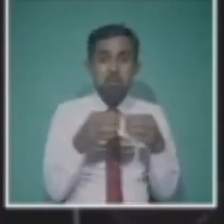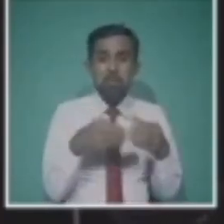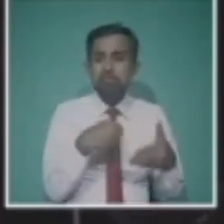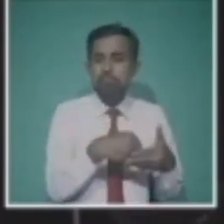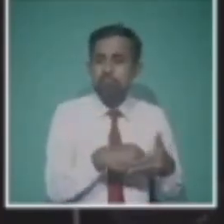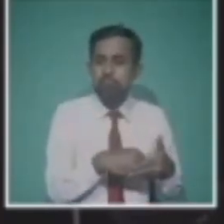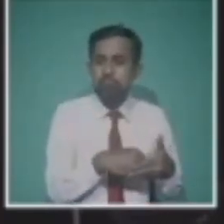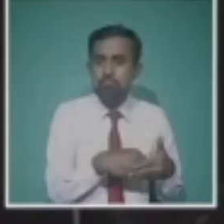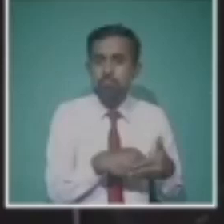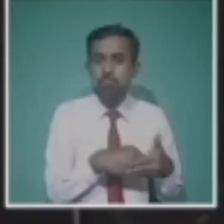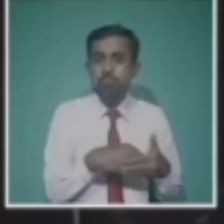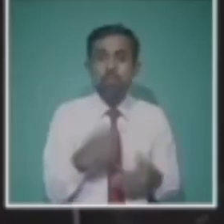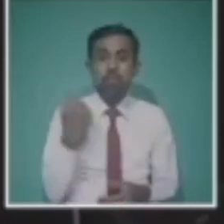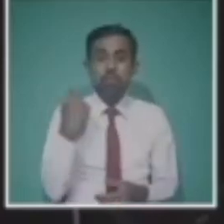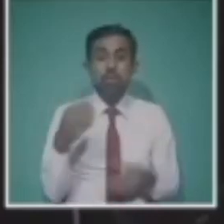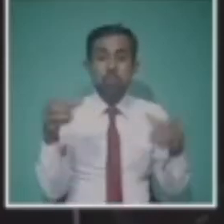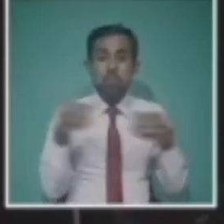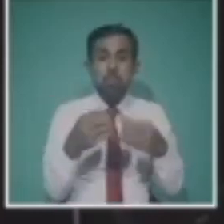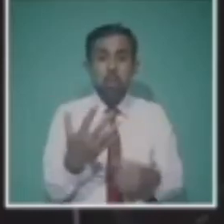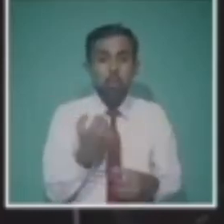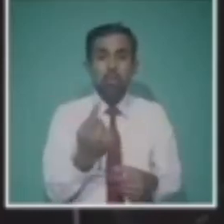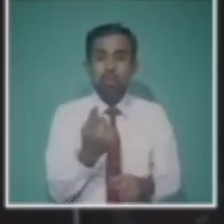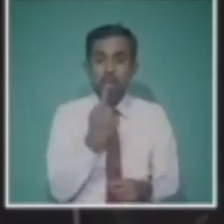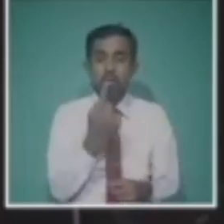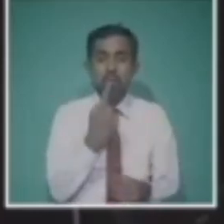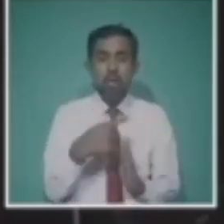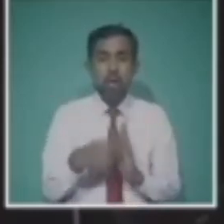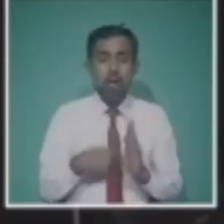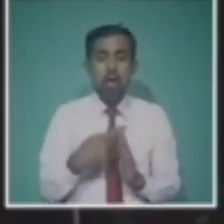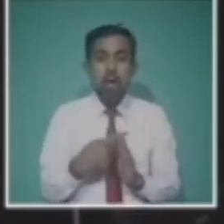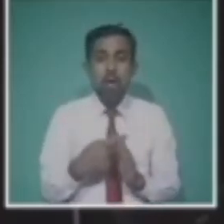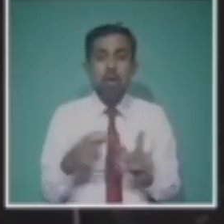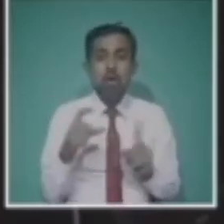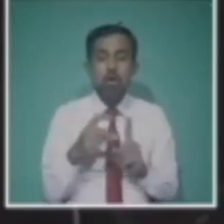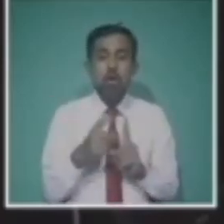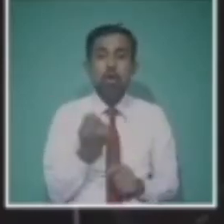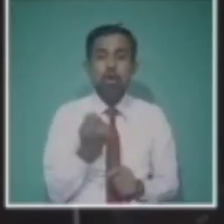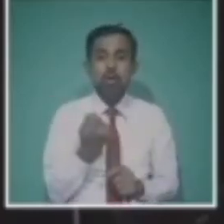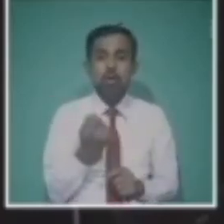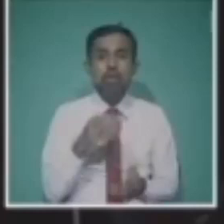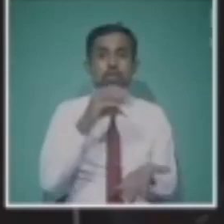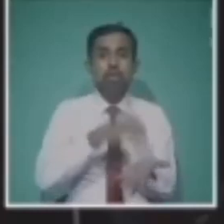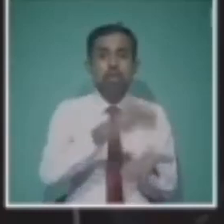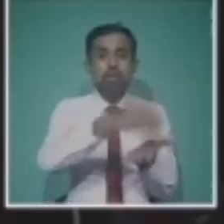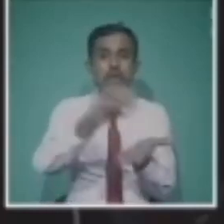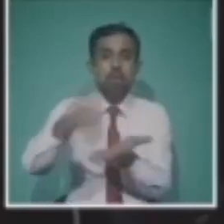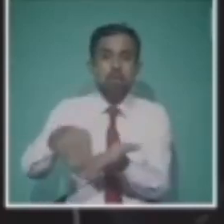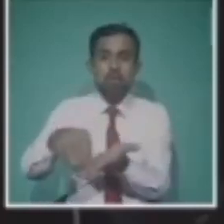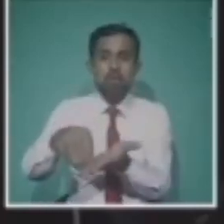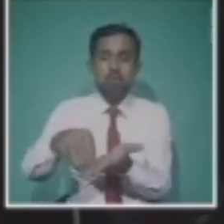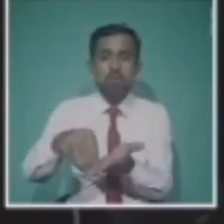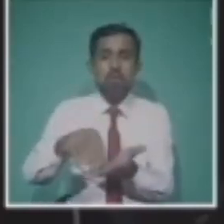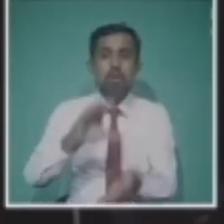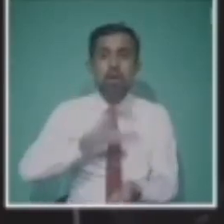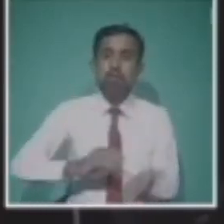කළා. ධනපති පන්තියට ඕන හැටියට ලංකාවට අයිති ඩොලර් තැන් තැන්වල තිව්වා,